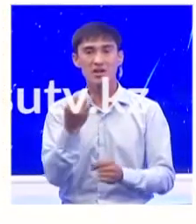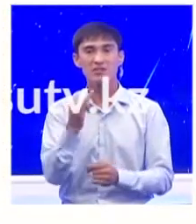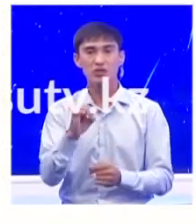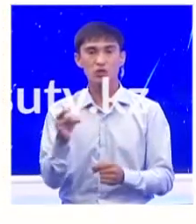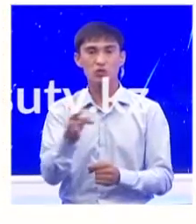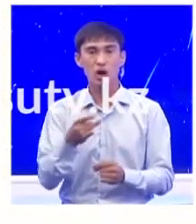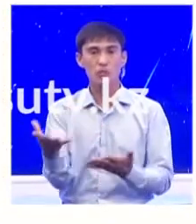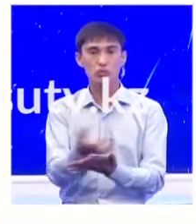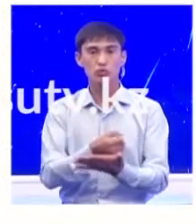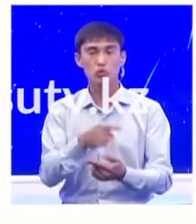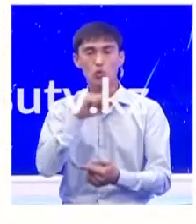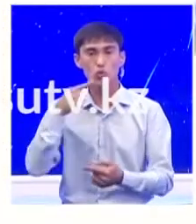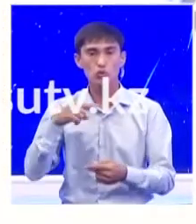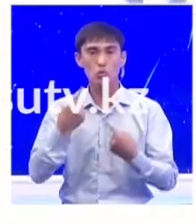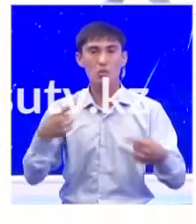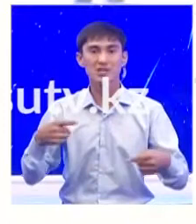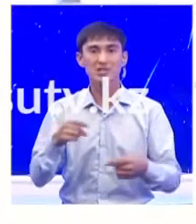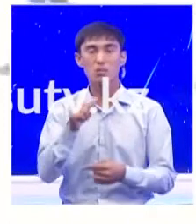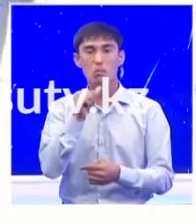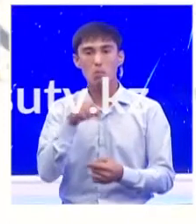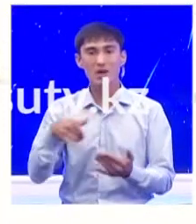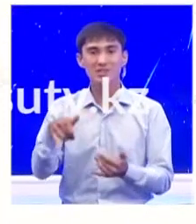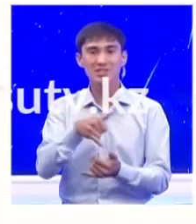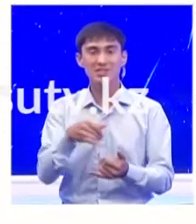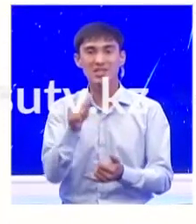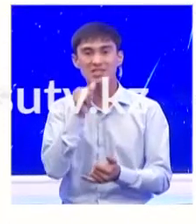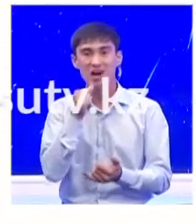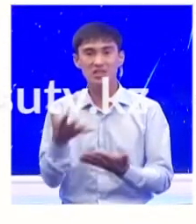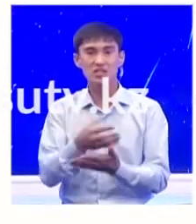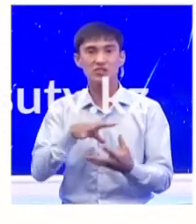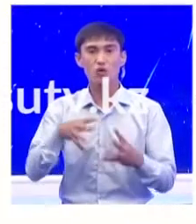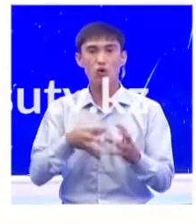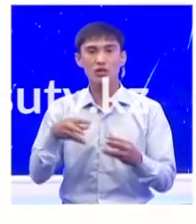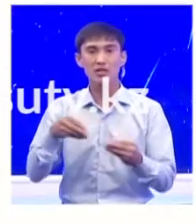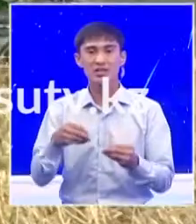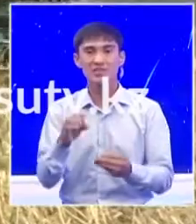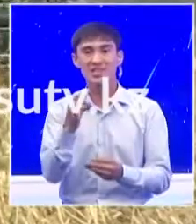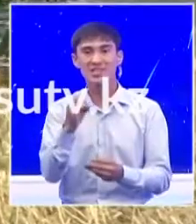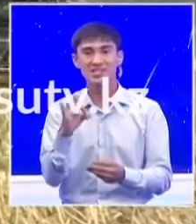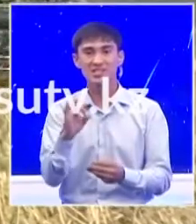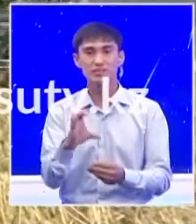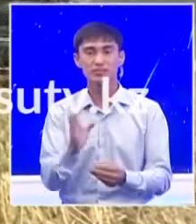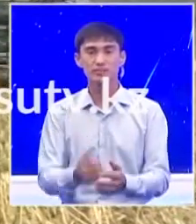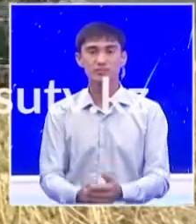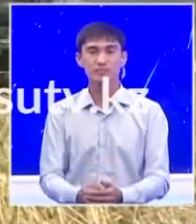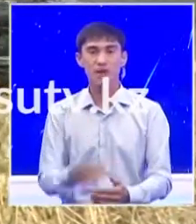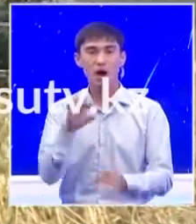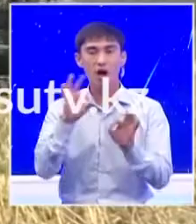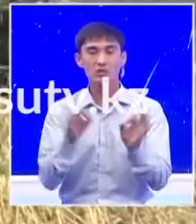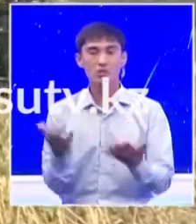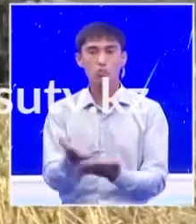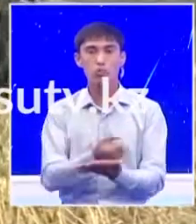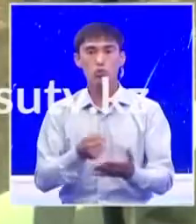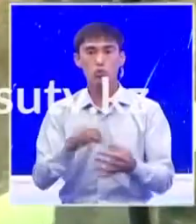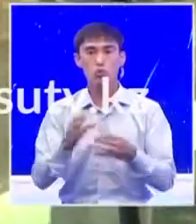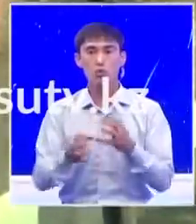начнется уборка кукурузы, масличных культур, сахарной свеклы и, наконец, сбор урожая на рисовых чеках. Осенняя уборка урожая должна